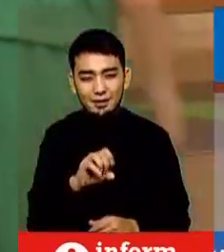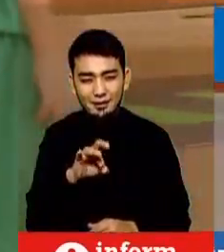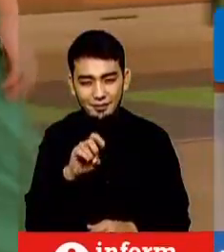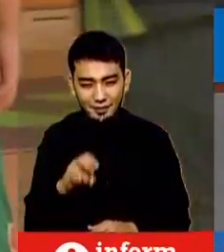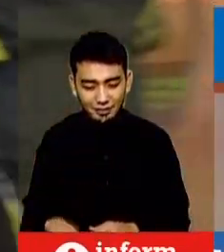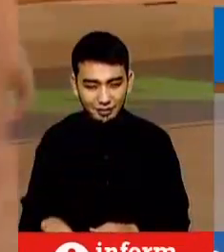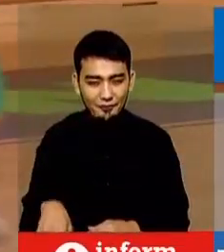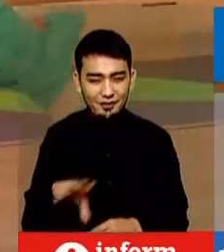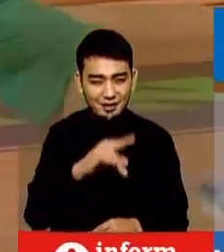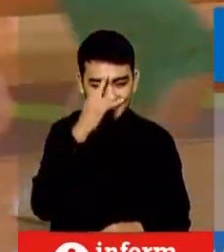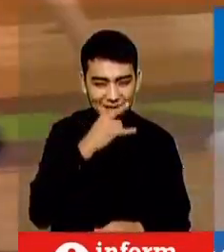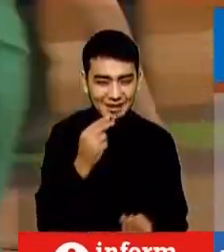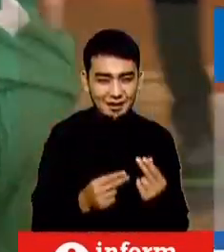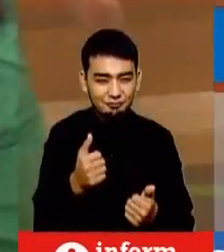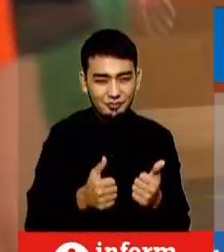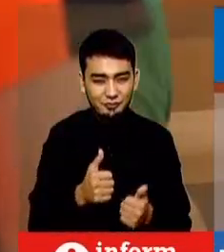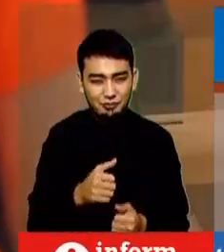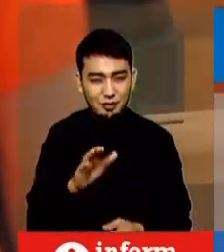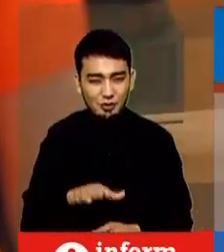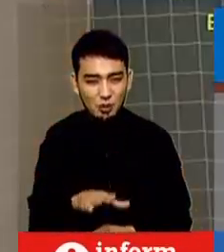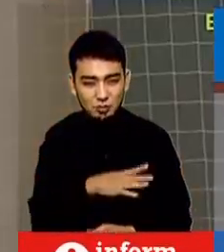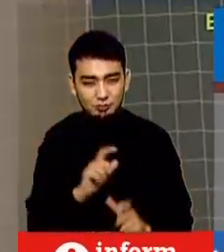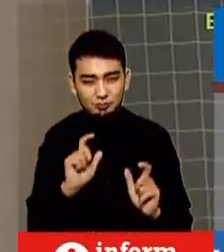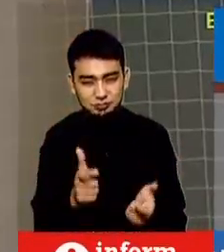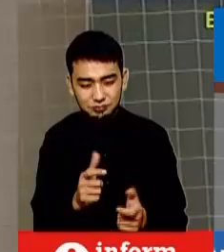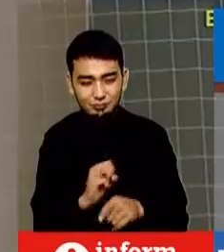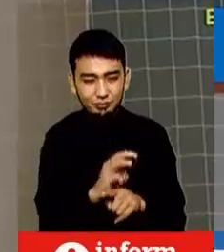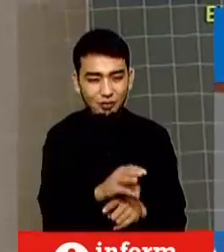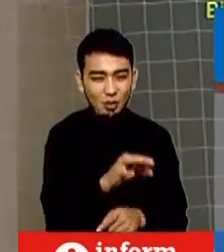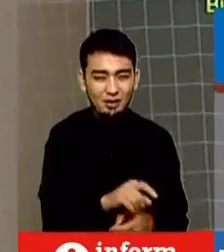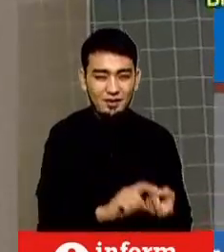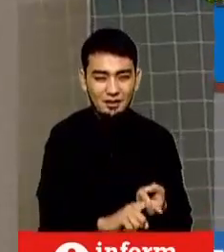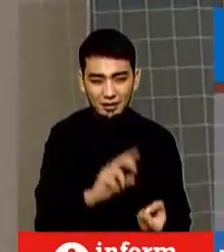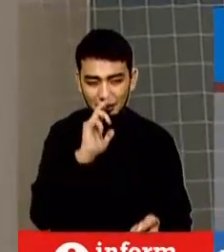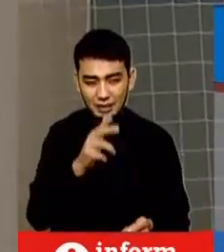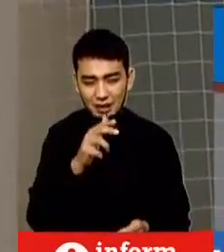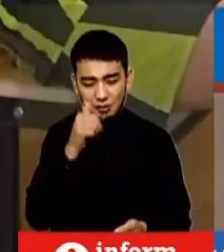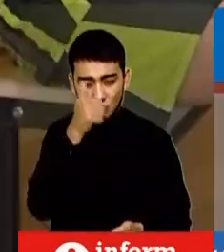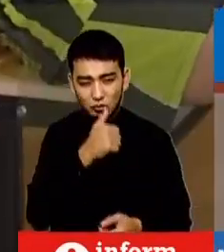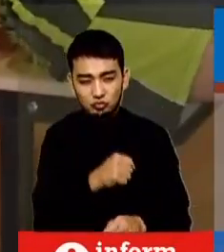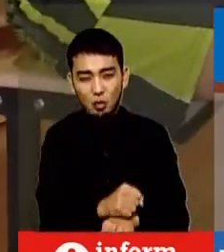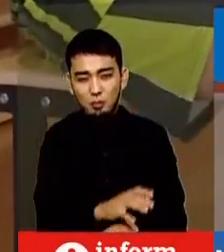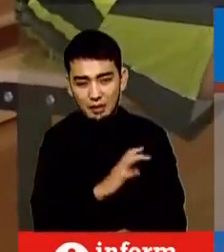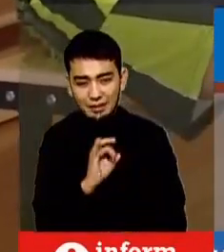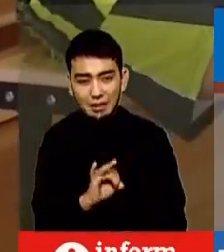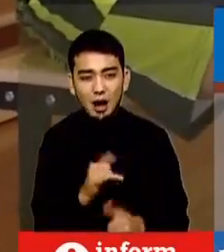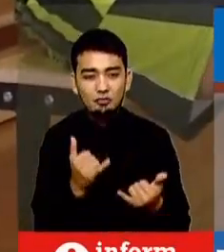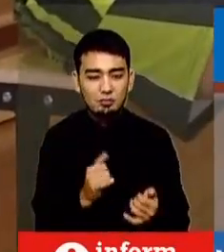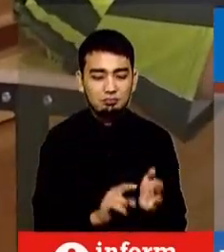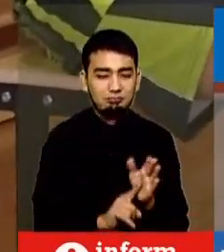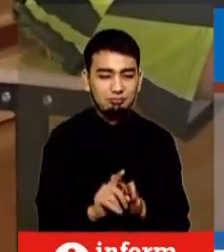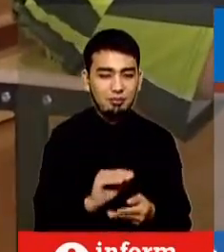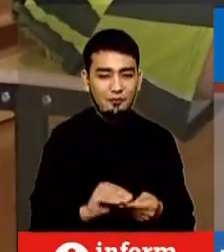Казахстана для игры в баскетбол. Из-за пандемии коронавируса мероприятие не проводилось 3 года. Однако теперь турнир вновь станет доброй